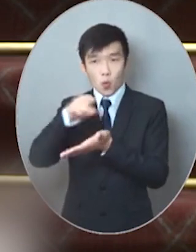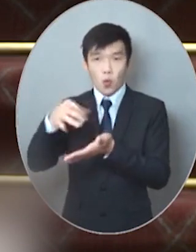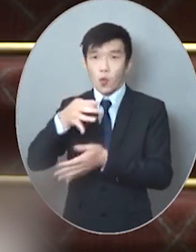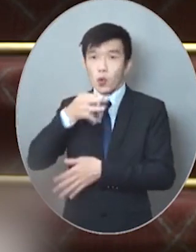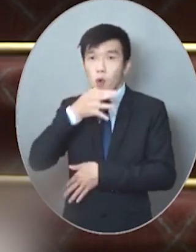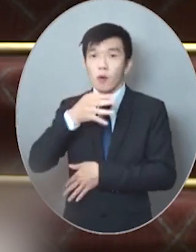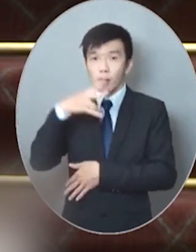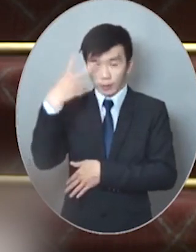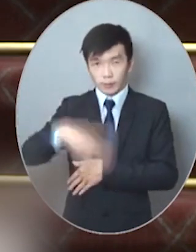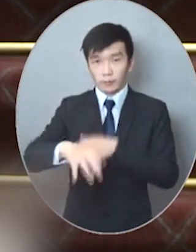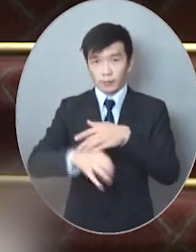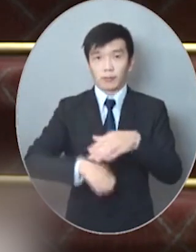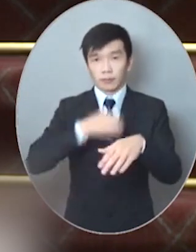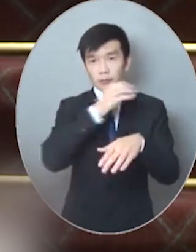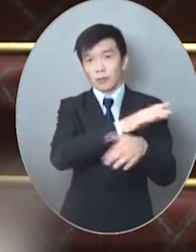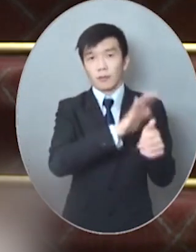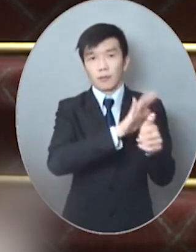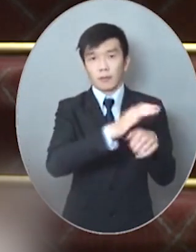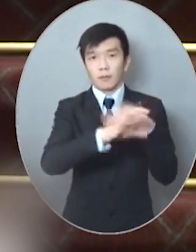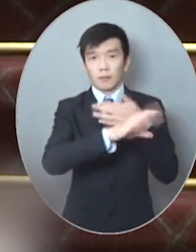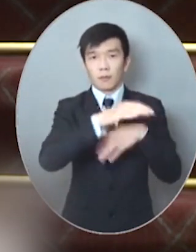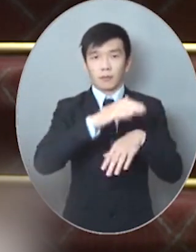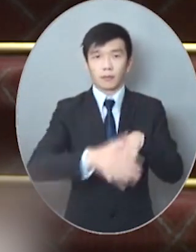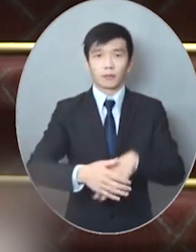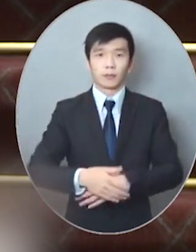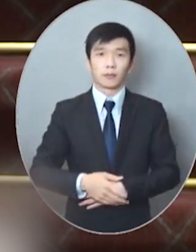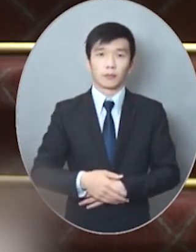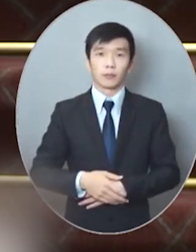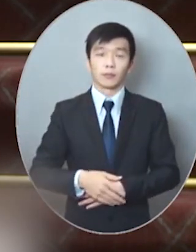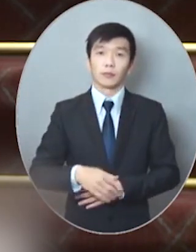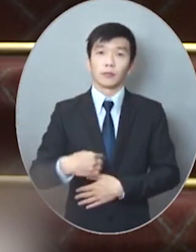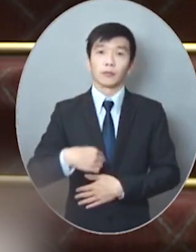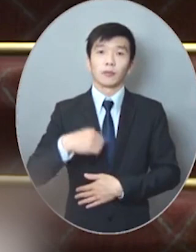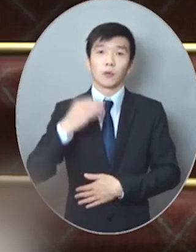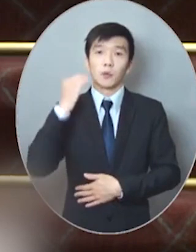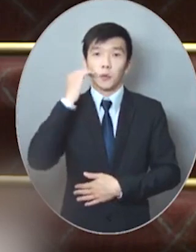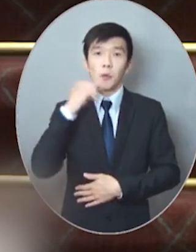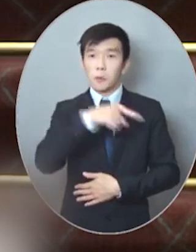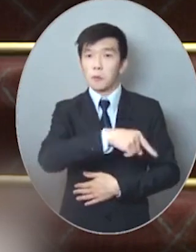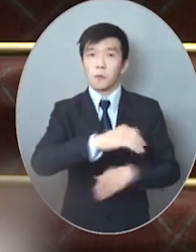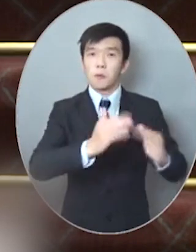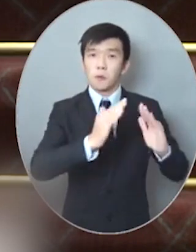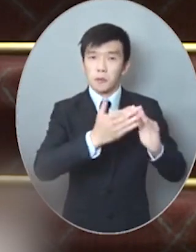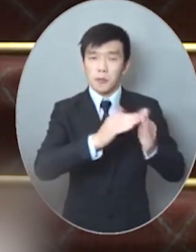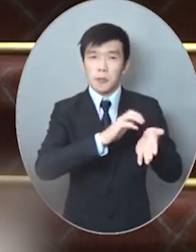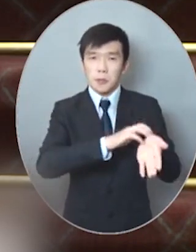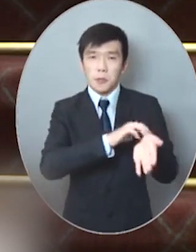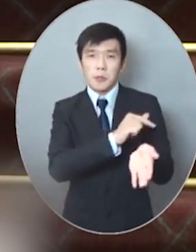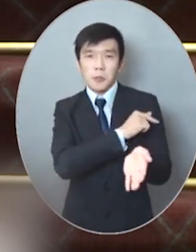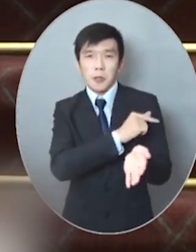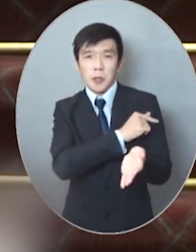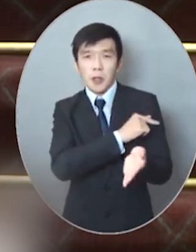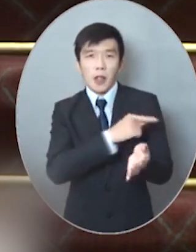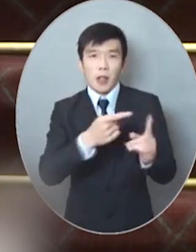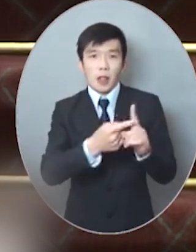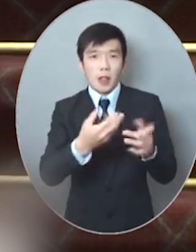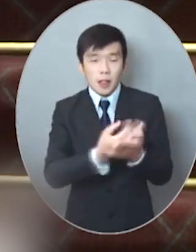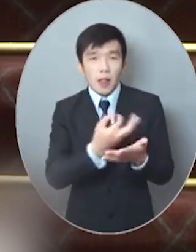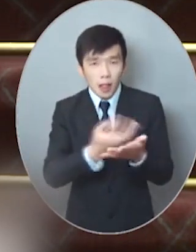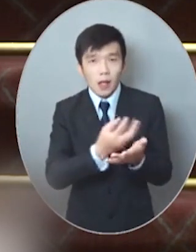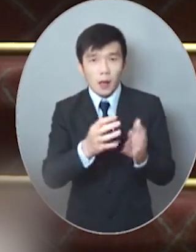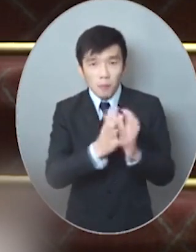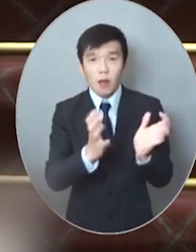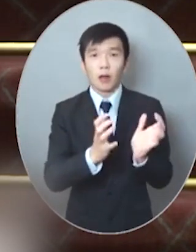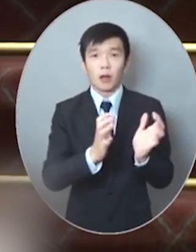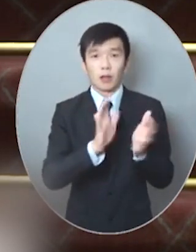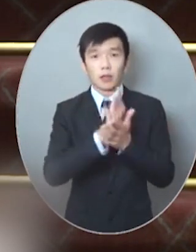国际。任何国家的医疗体系一旦崩溃，所造成的影响不只是一个国家的沦陷，